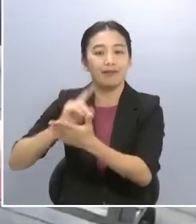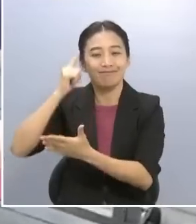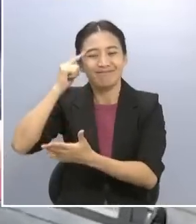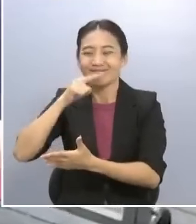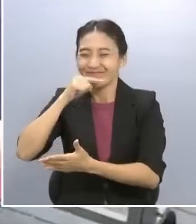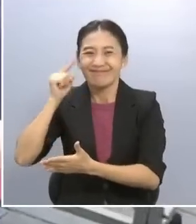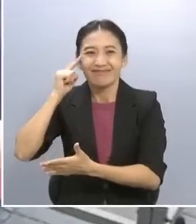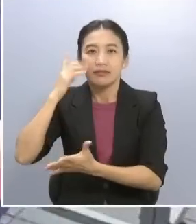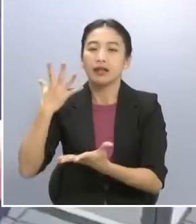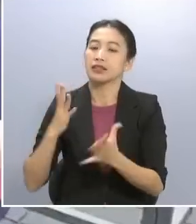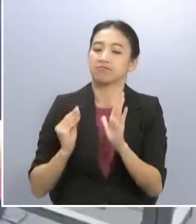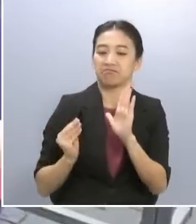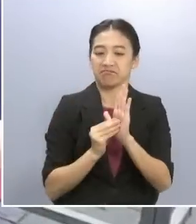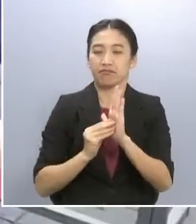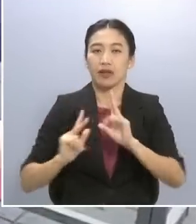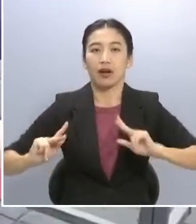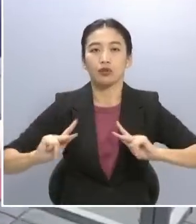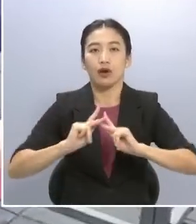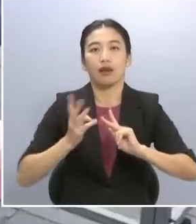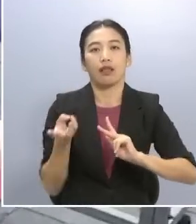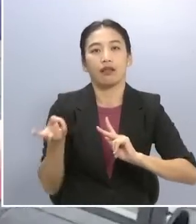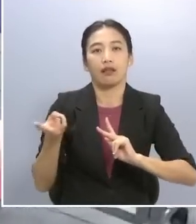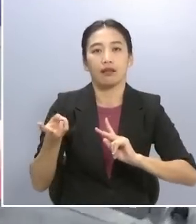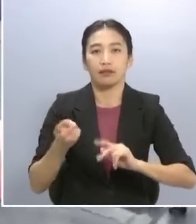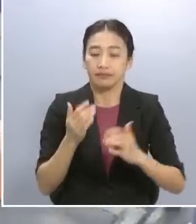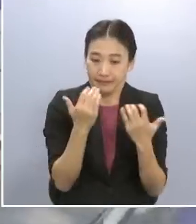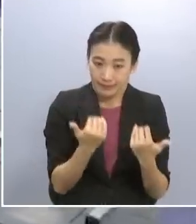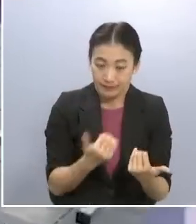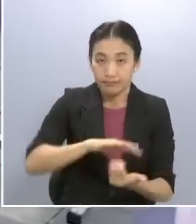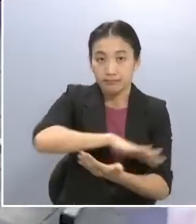าย ให้ออกกฎหมาย ให้ชัดเจน ให้ชัดเจน